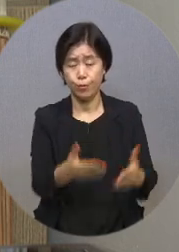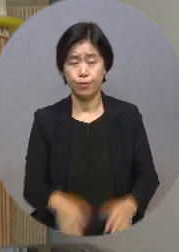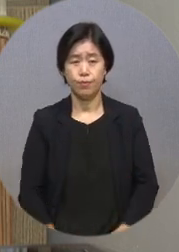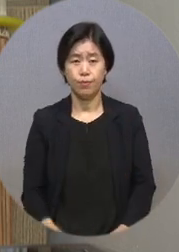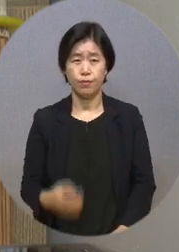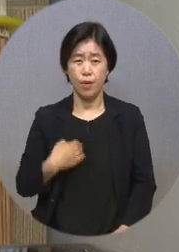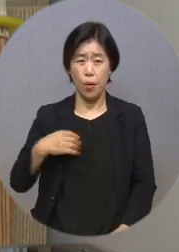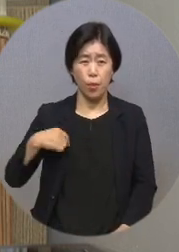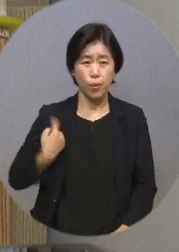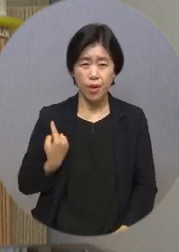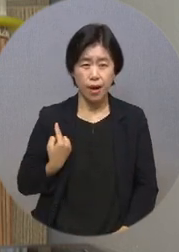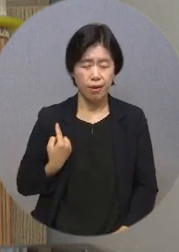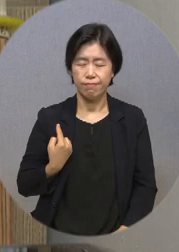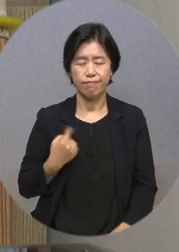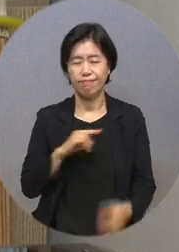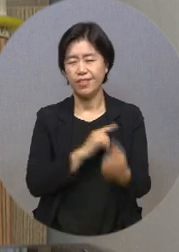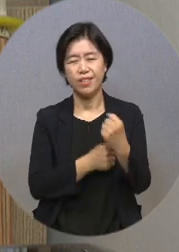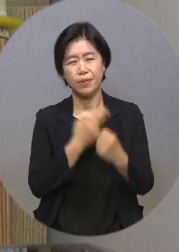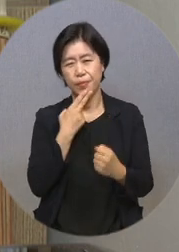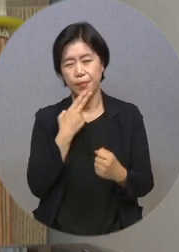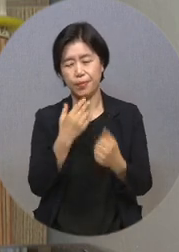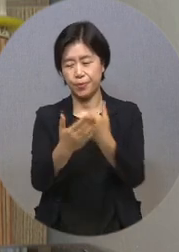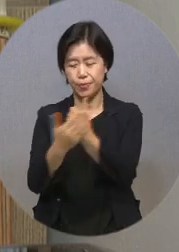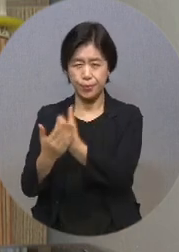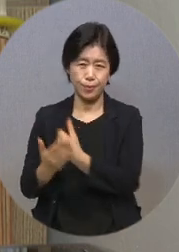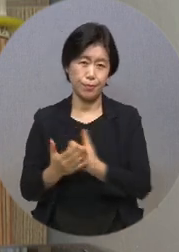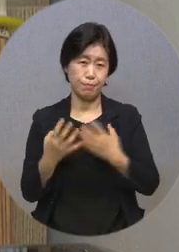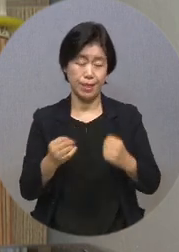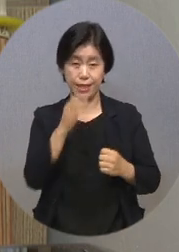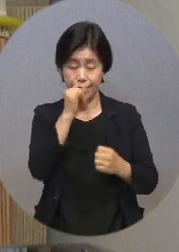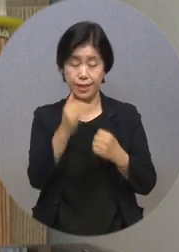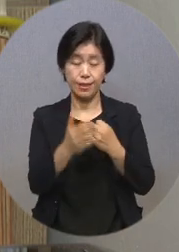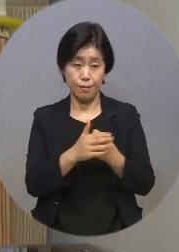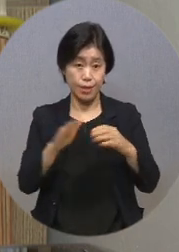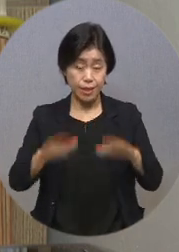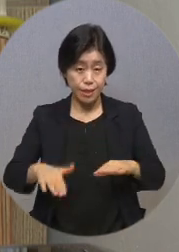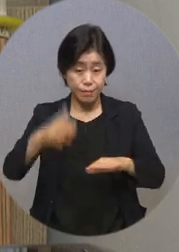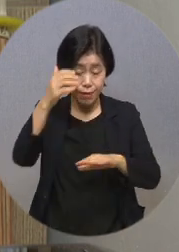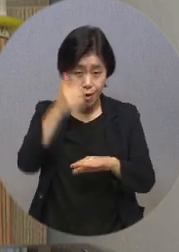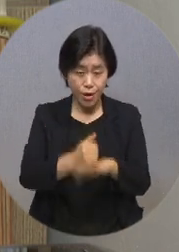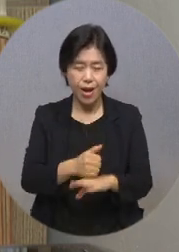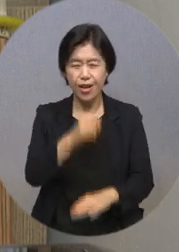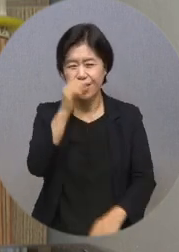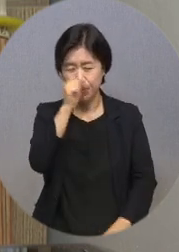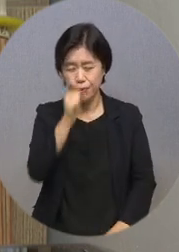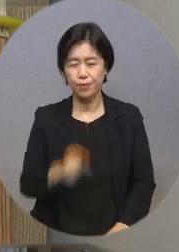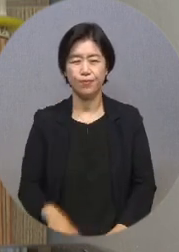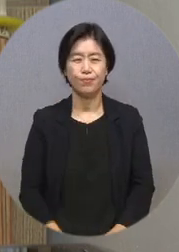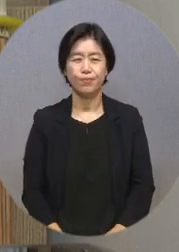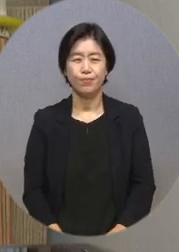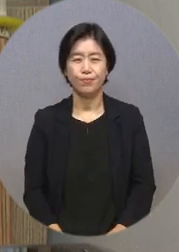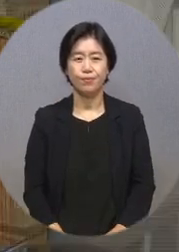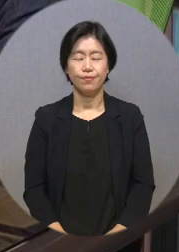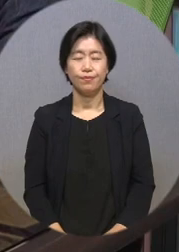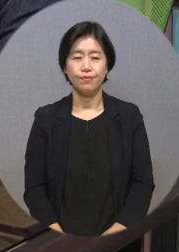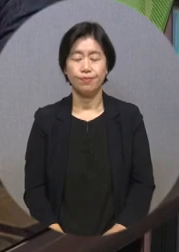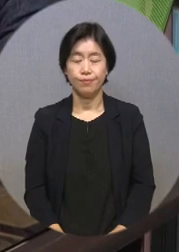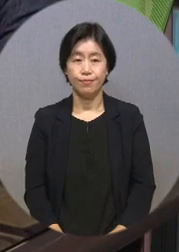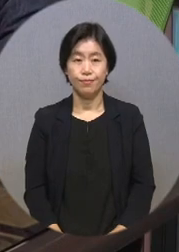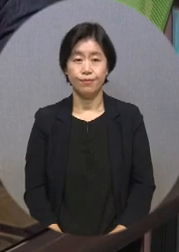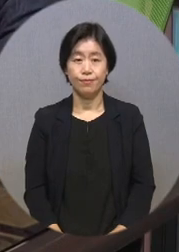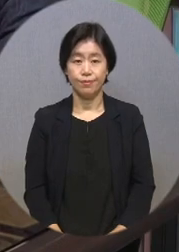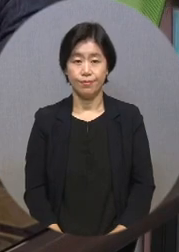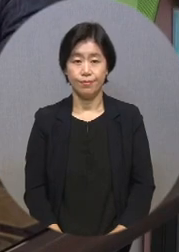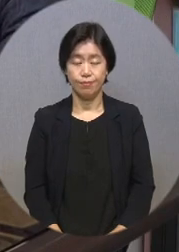그래서 많은 분들이 주변에서 함께 힘을 합쳐주셔서 좋은 성과가 나타나지 않았나 그렇게 생각을 하고 있습니다. 네, 이렇게